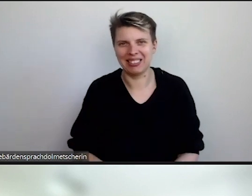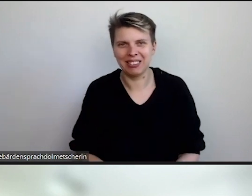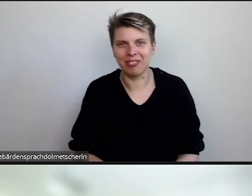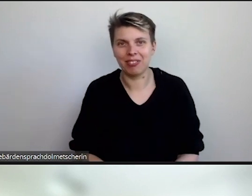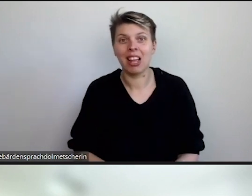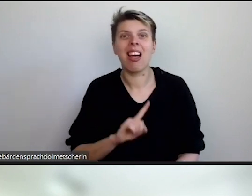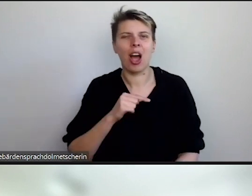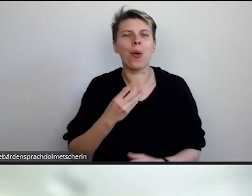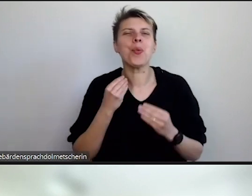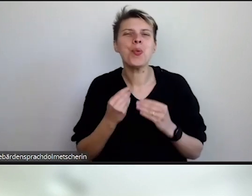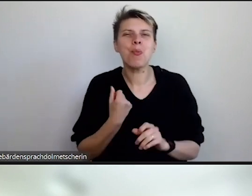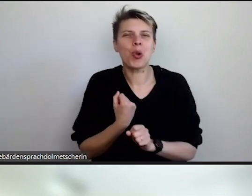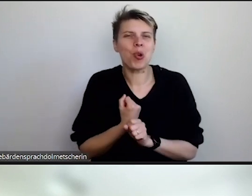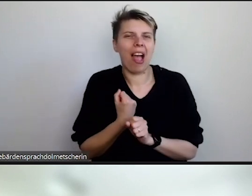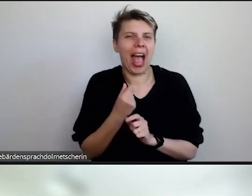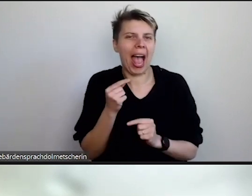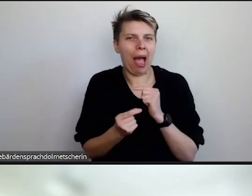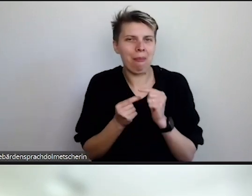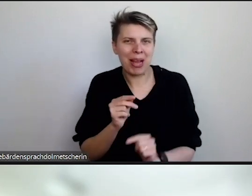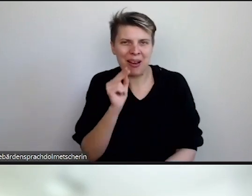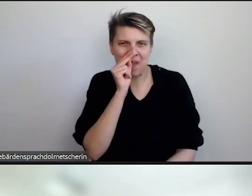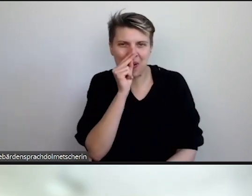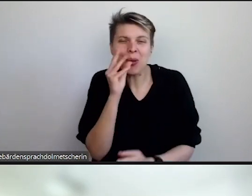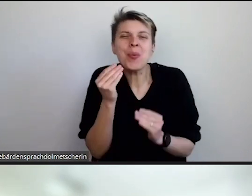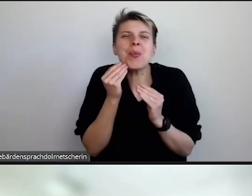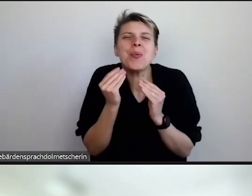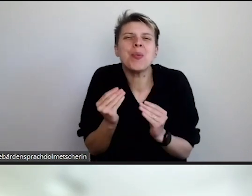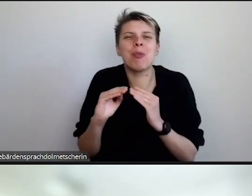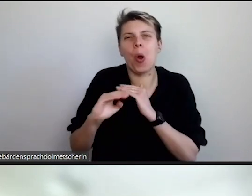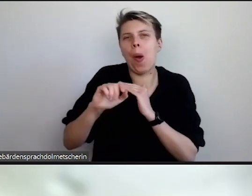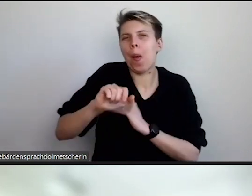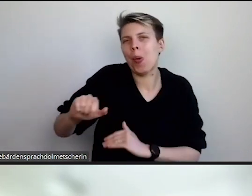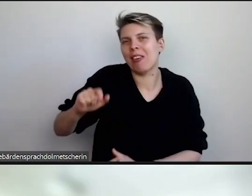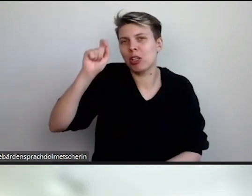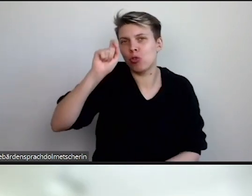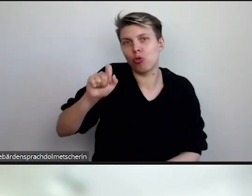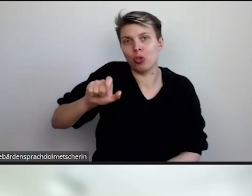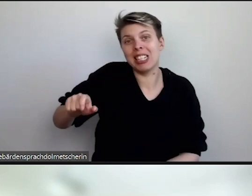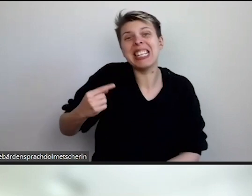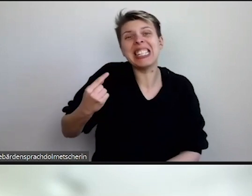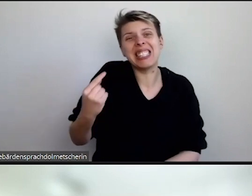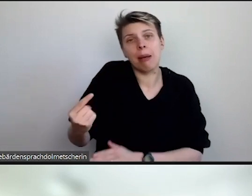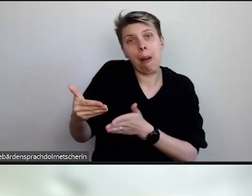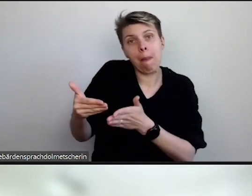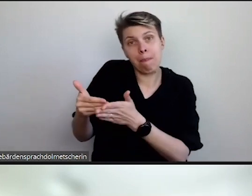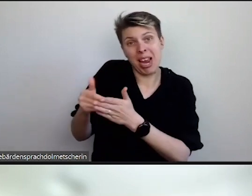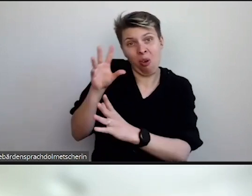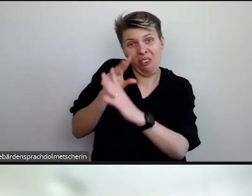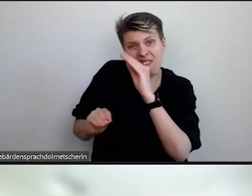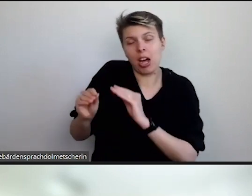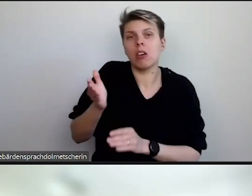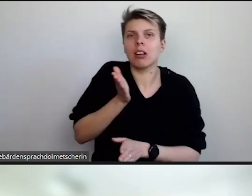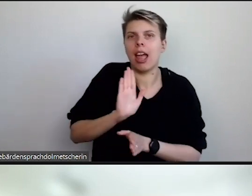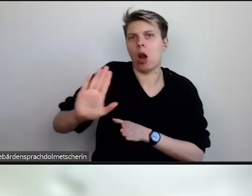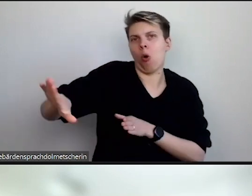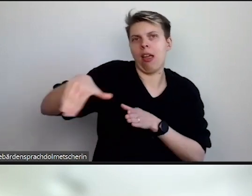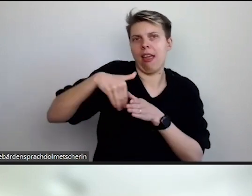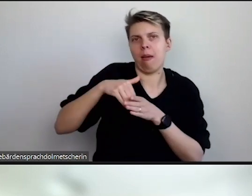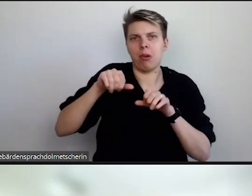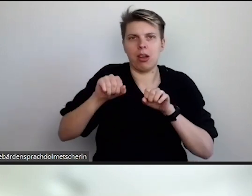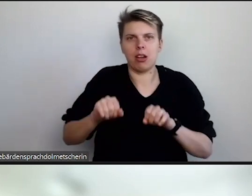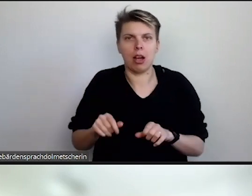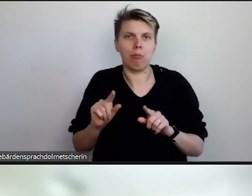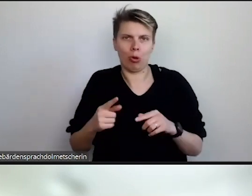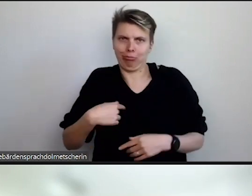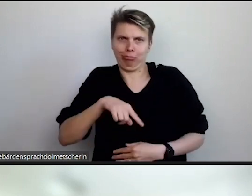von uns erleben, ist immer, dass wir Kolleginnen, Studierende mit eigener Behinderungserfahrung zu beteiligen. Und so ist auch die Situation, dass